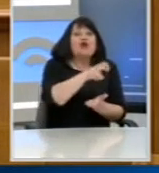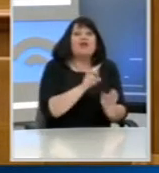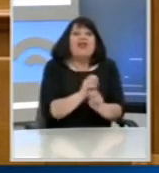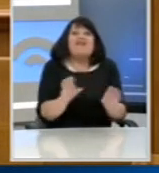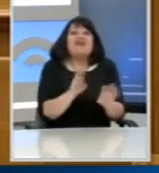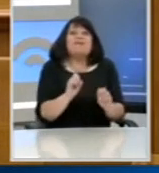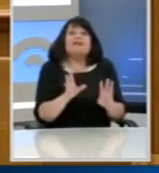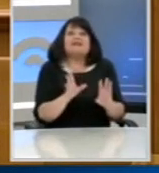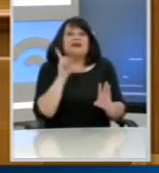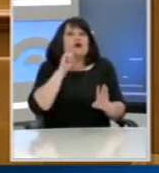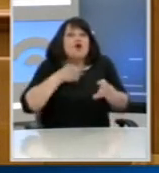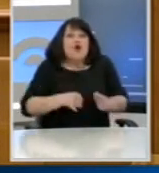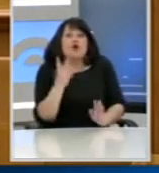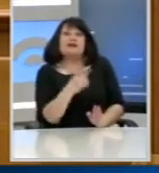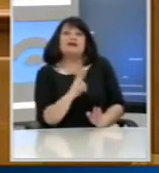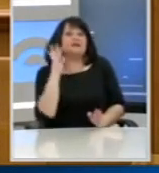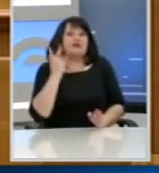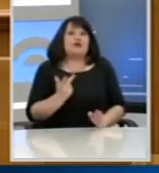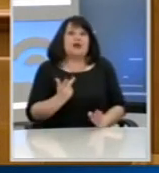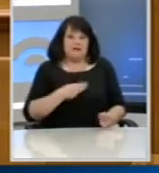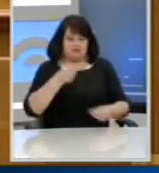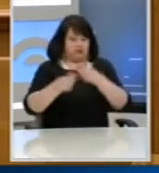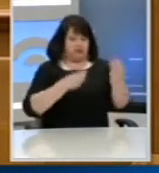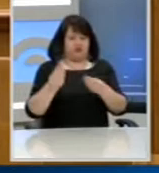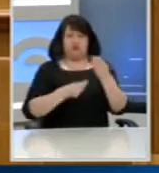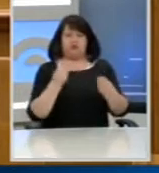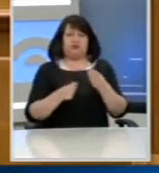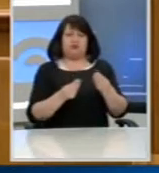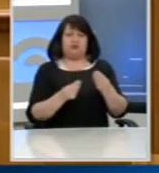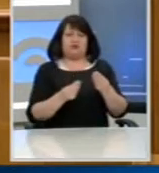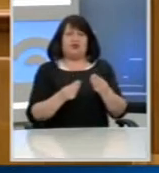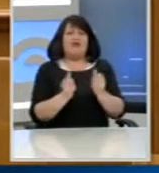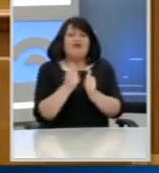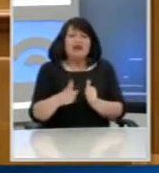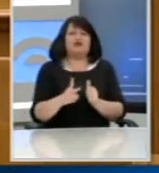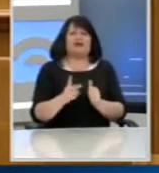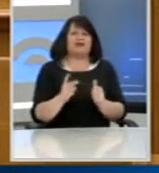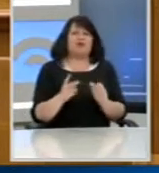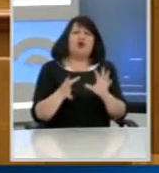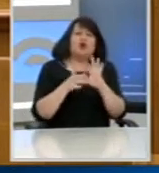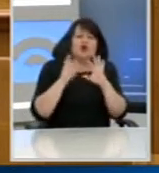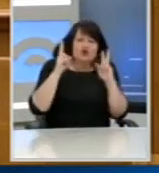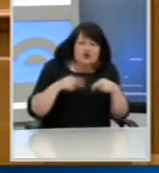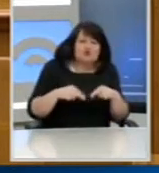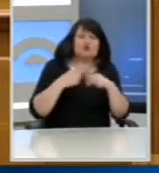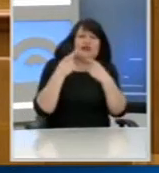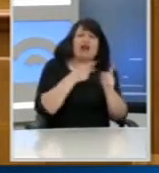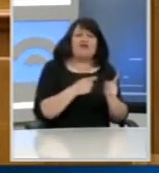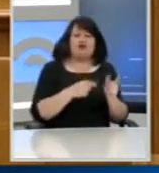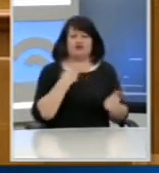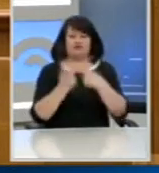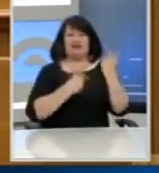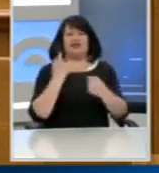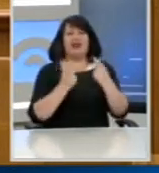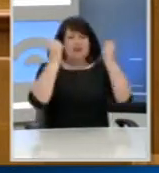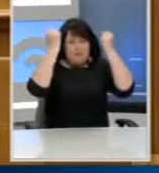Τα χρήματα τα οποία μοιράζατε αφιδώς αριστερά και δεξιά σε κολλητούς σας και δικούς σας, εις βάρος του κρατικού προϋπολογισμού και εις βάρος των